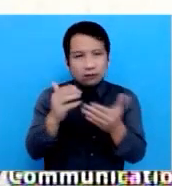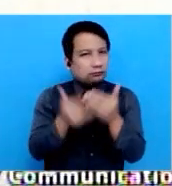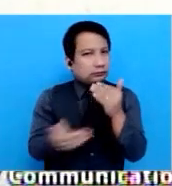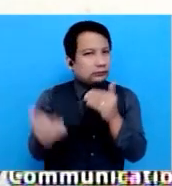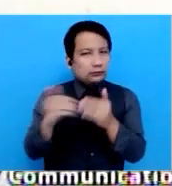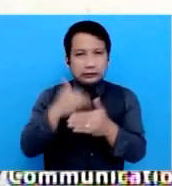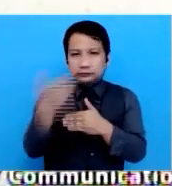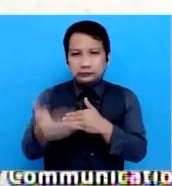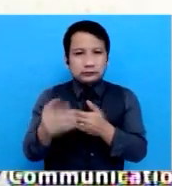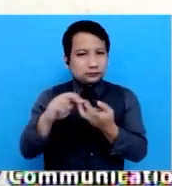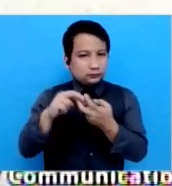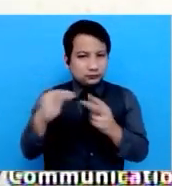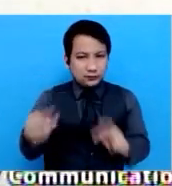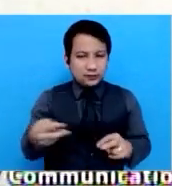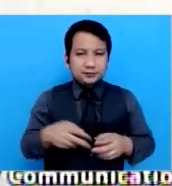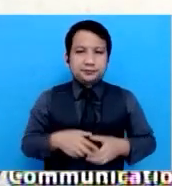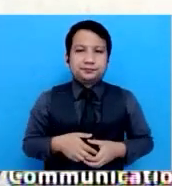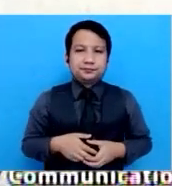variant,